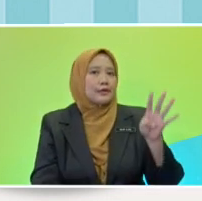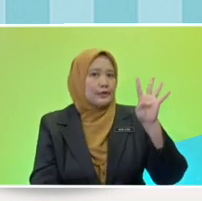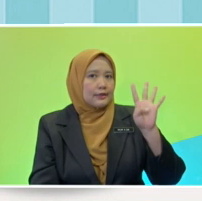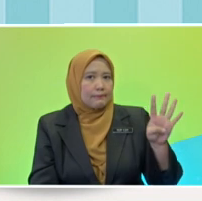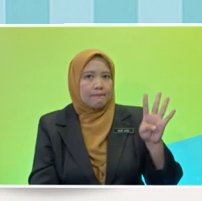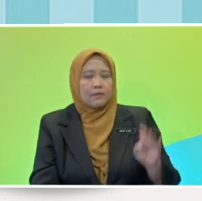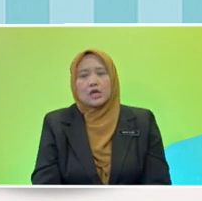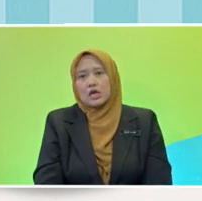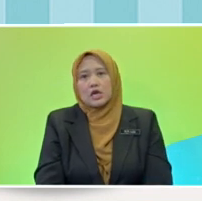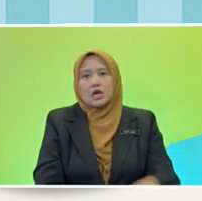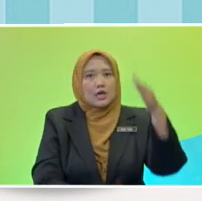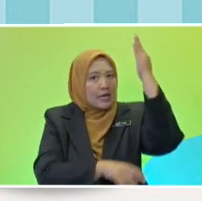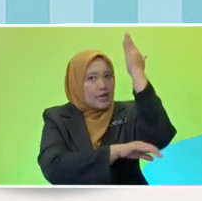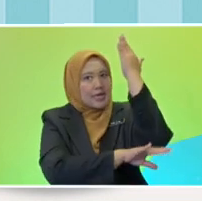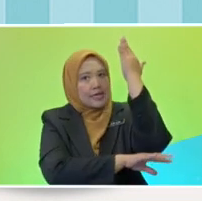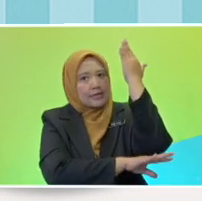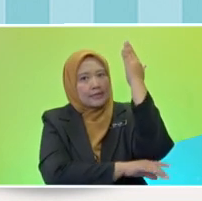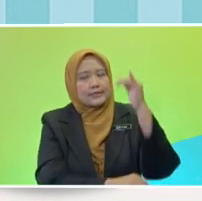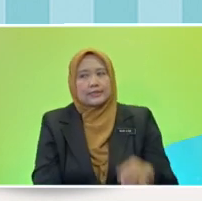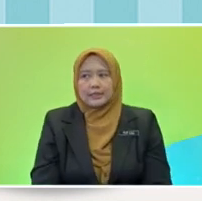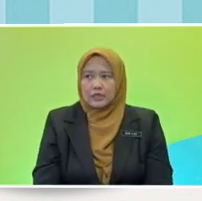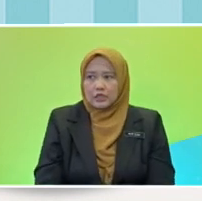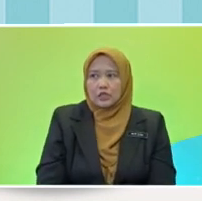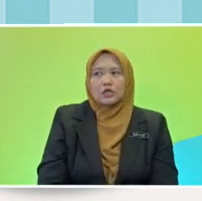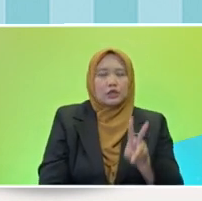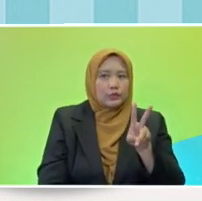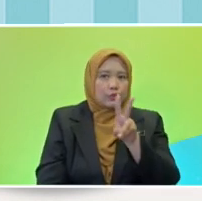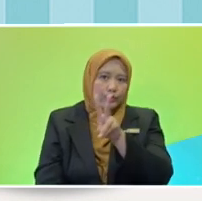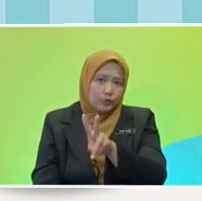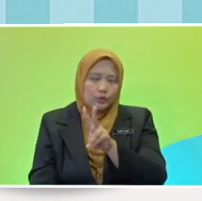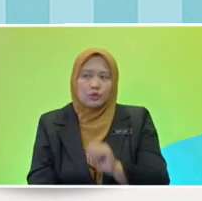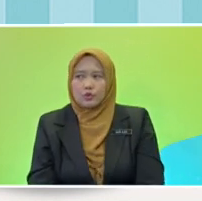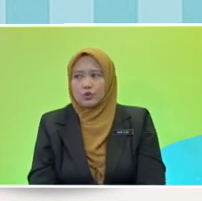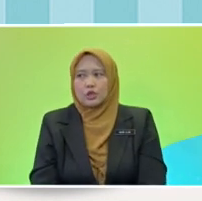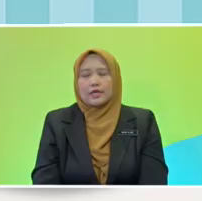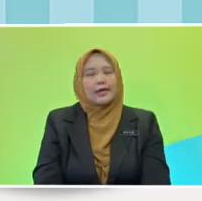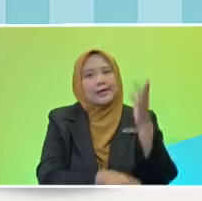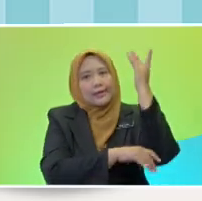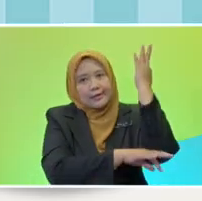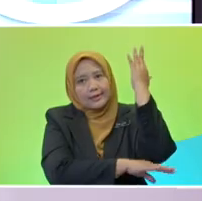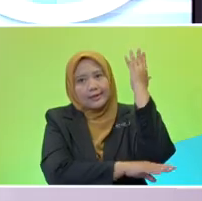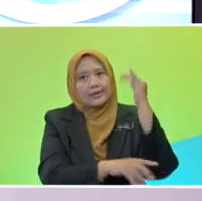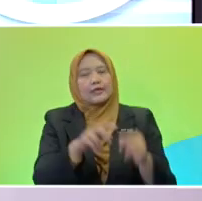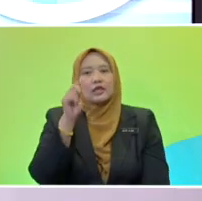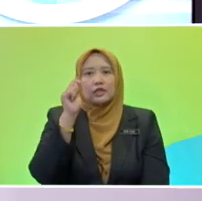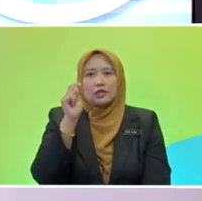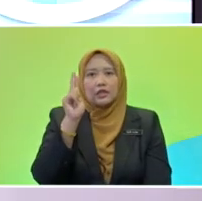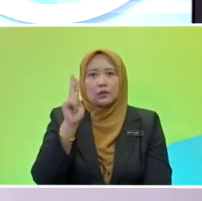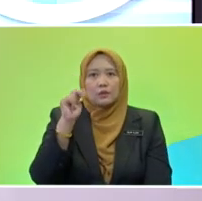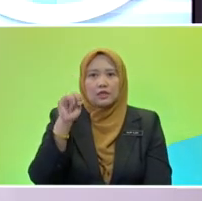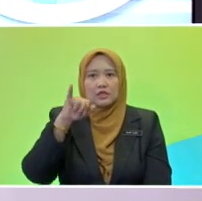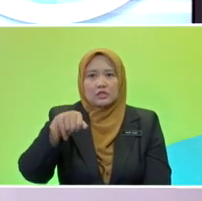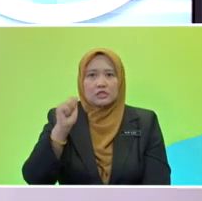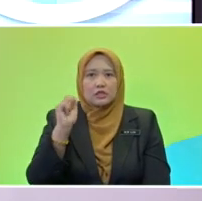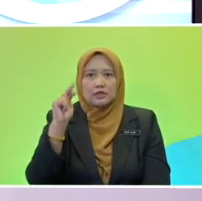akar pokok bunga raya dan pokok pengurus ialah akar tunjang Jadi kalau